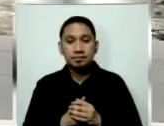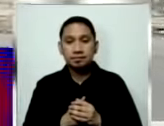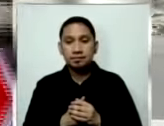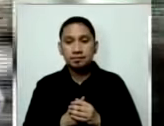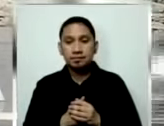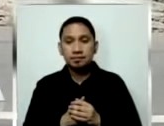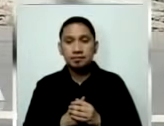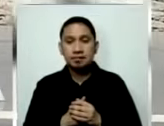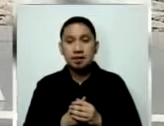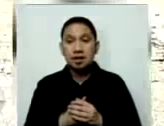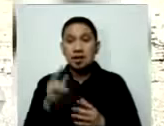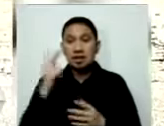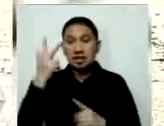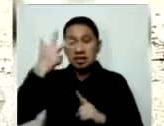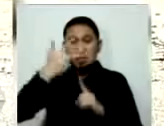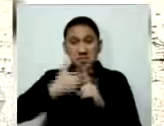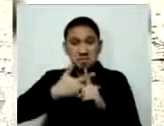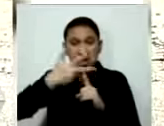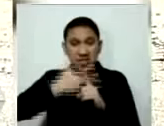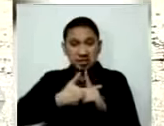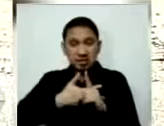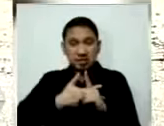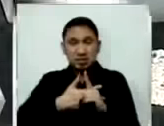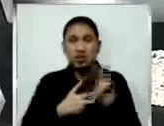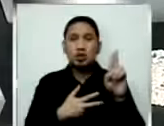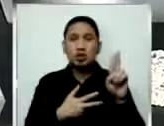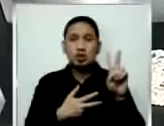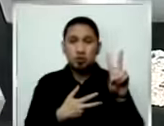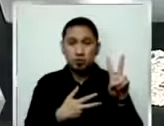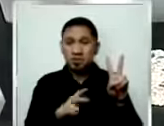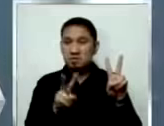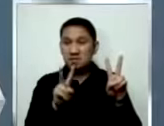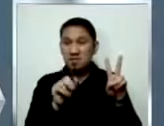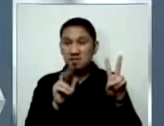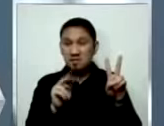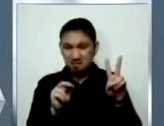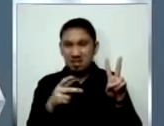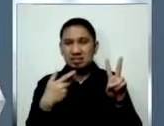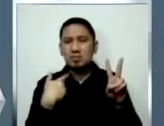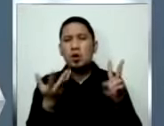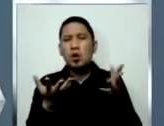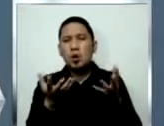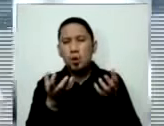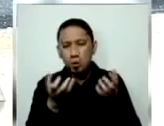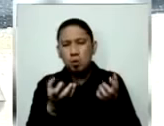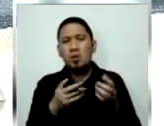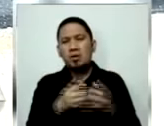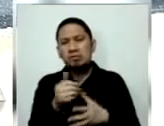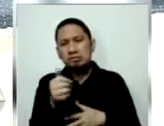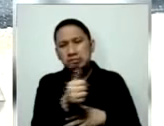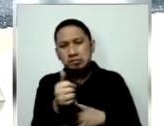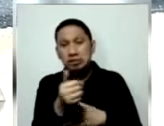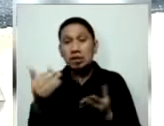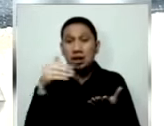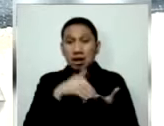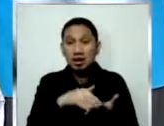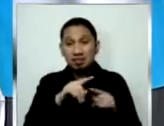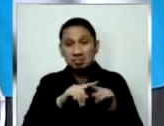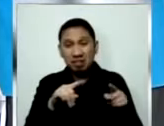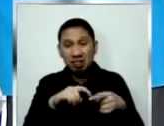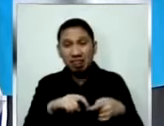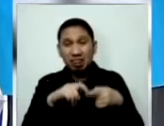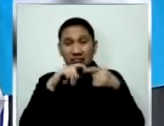Mahigit 3 buwan ng tenga ang mga UV Express van na ito. Umasa silang makapasada na uli ngayong araw pero naudlot dahil pinaplantsa